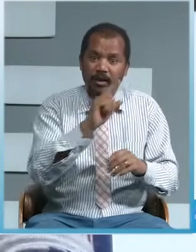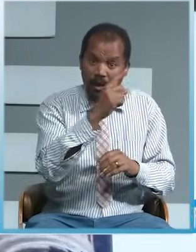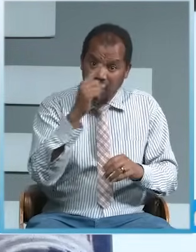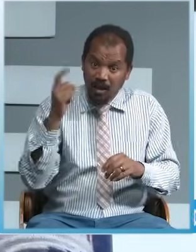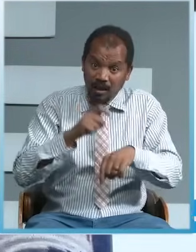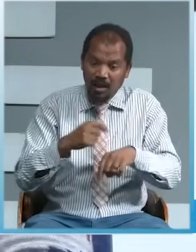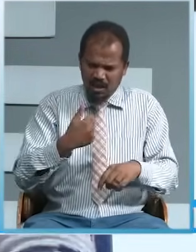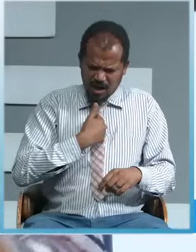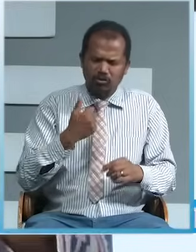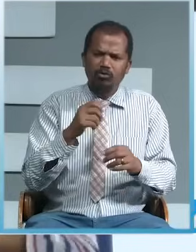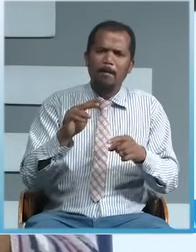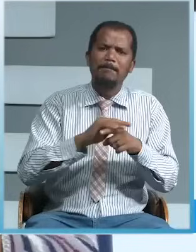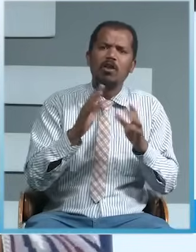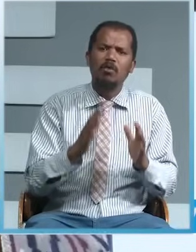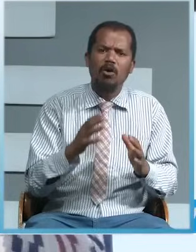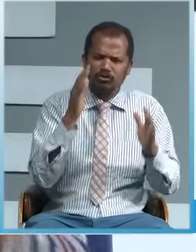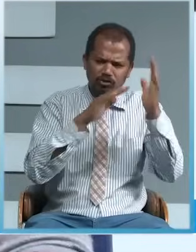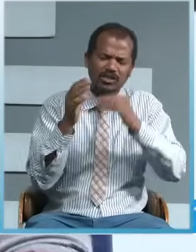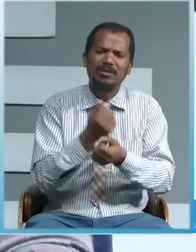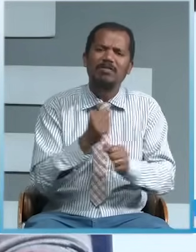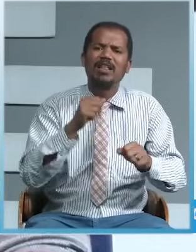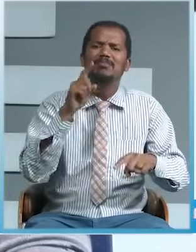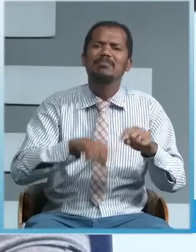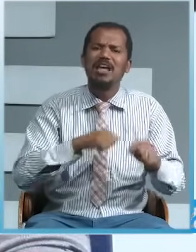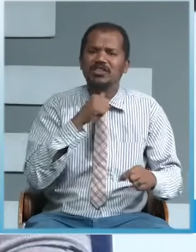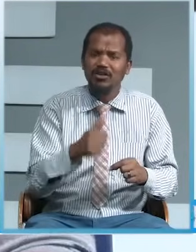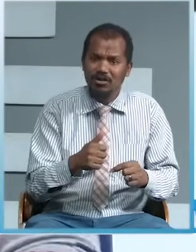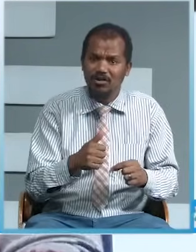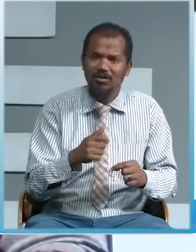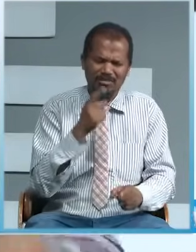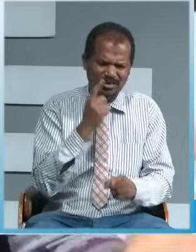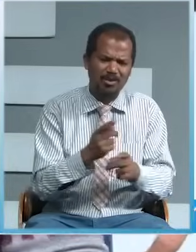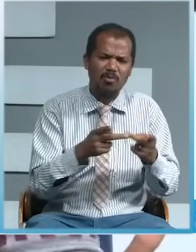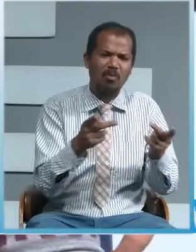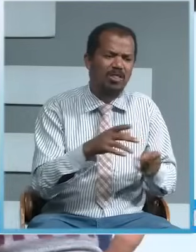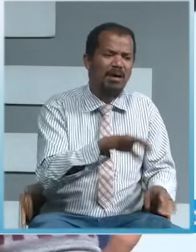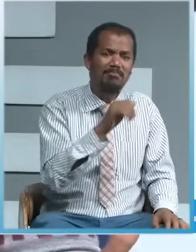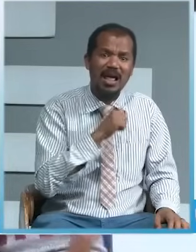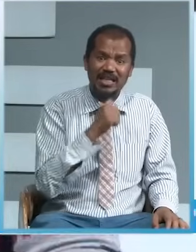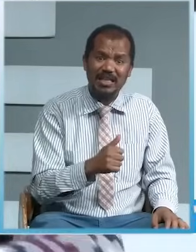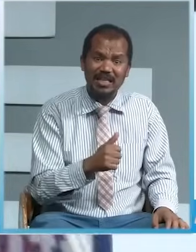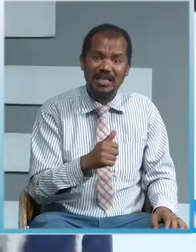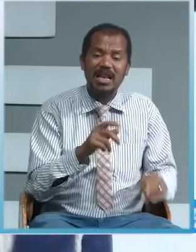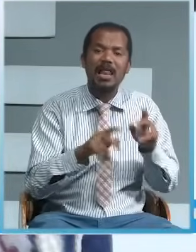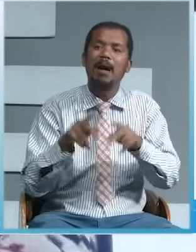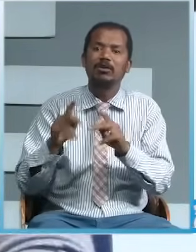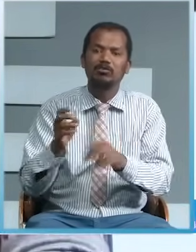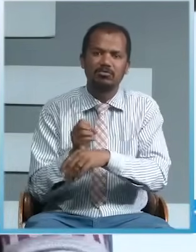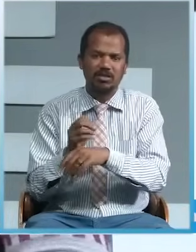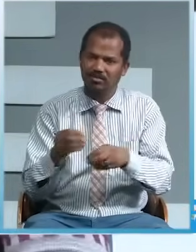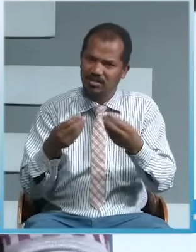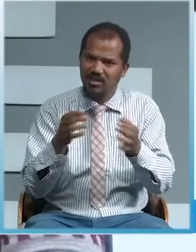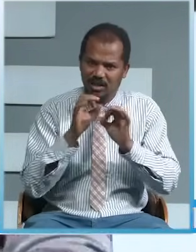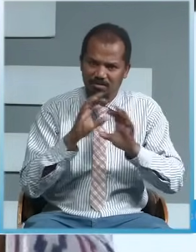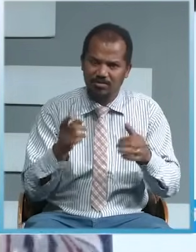የለብንም አንዳንድ ጊዜ ራሱ ባለሙያው ችግርን መፍታት የማይችል ሆኖ ወይም ደግሞ በትክክል ቦታ የማይገኝ ሆኖ ለማህበረሰቡ ምክር